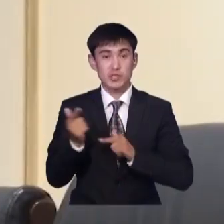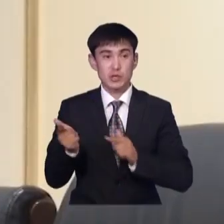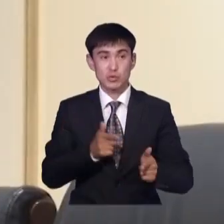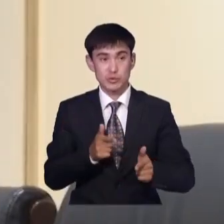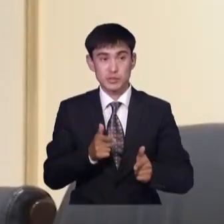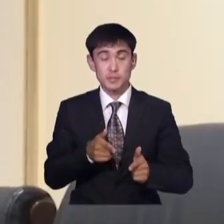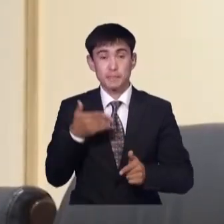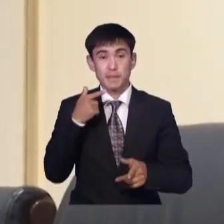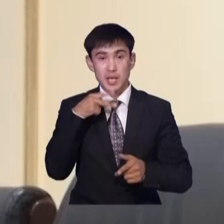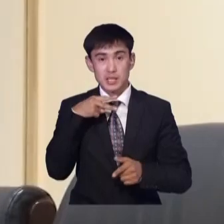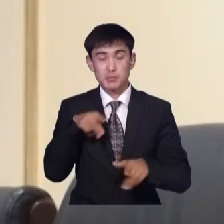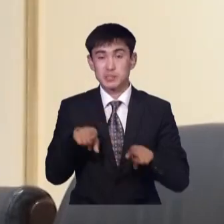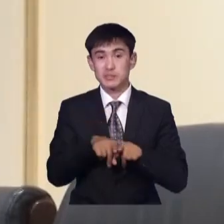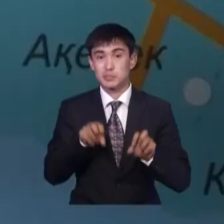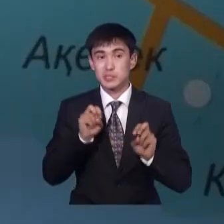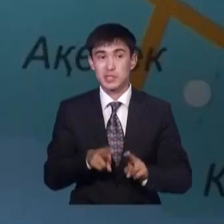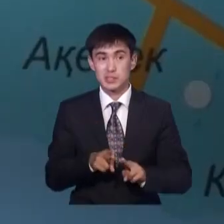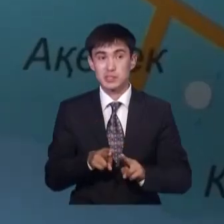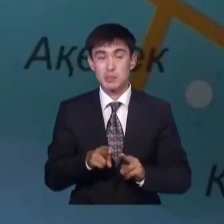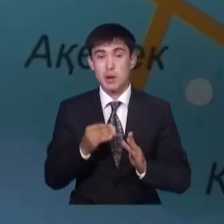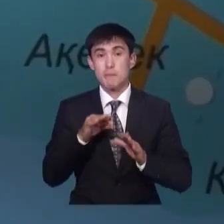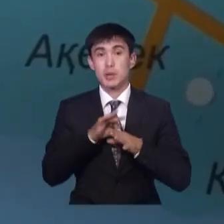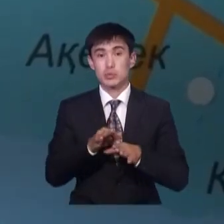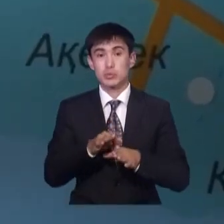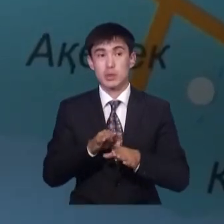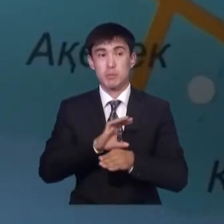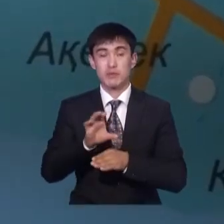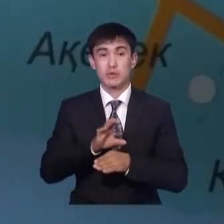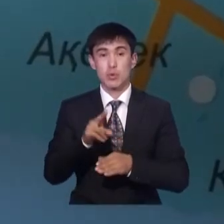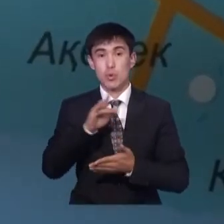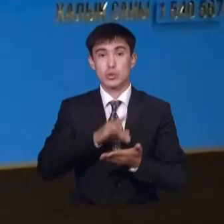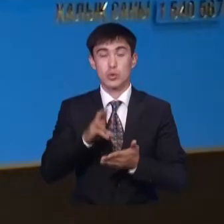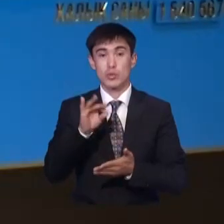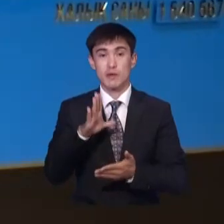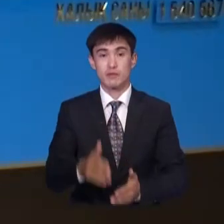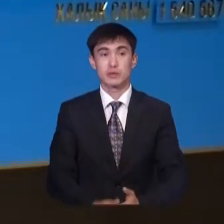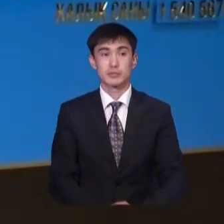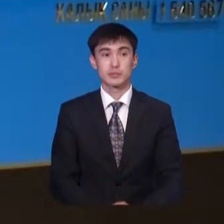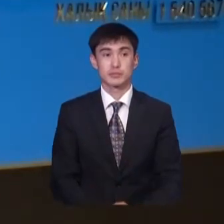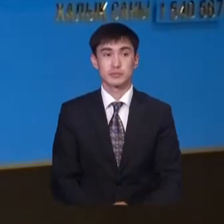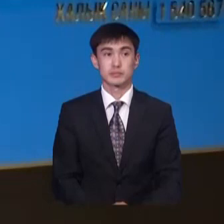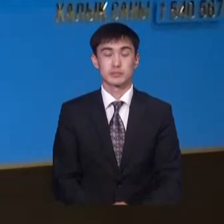готовность. Лекции по соответствующим специальностям пройдут на производственной базе города Конаев.